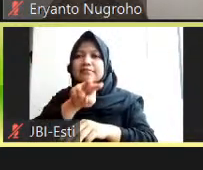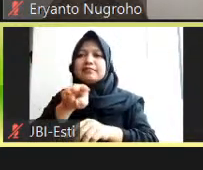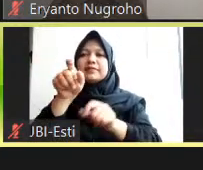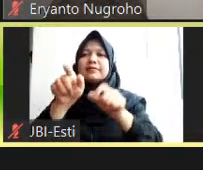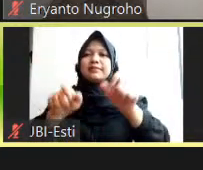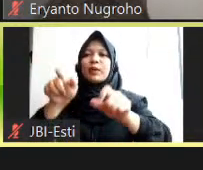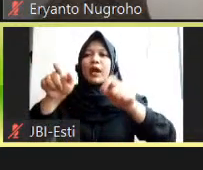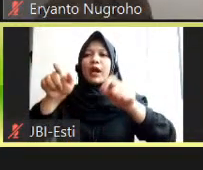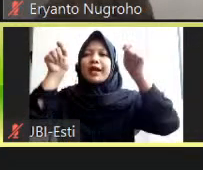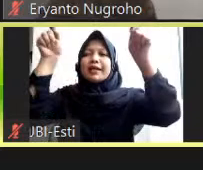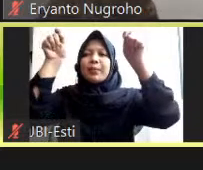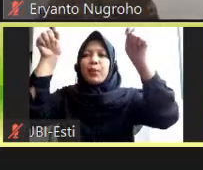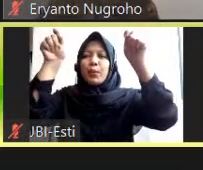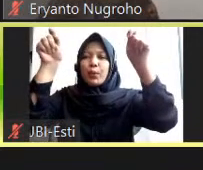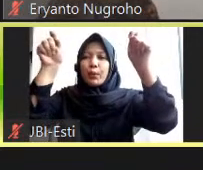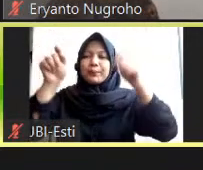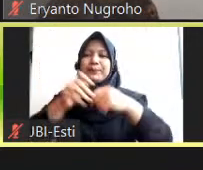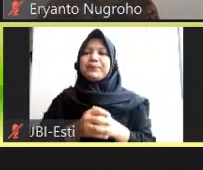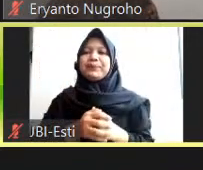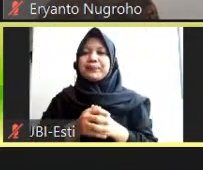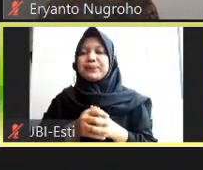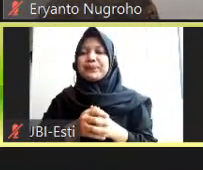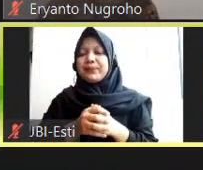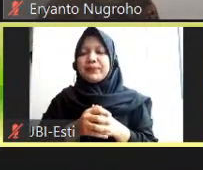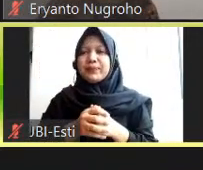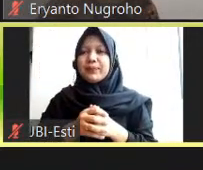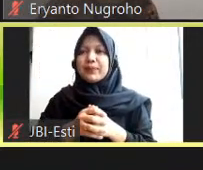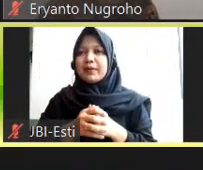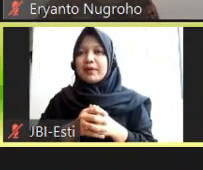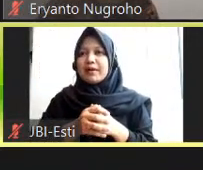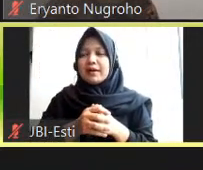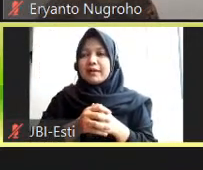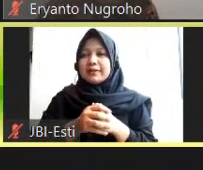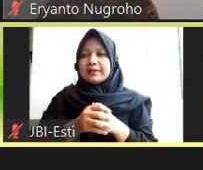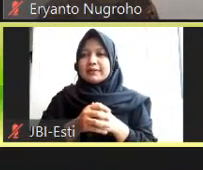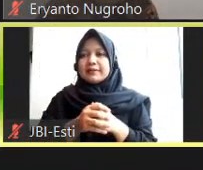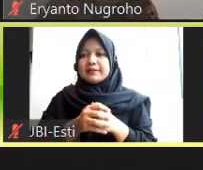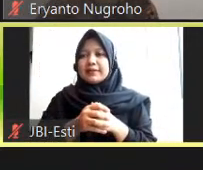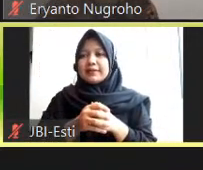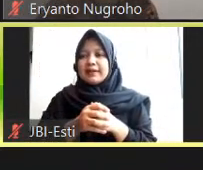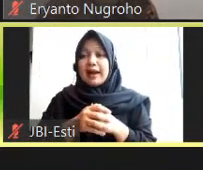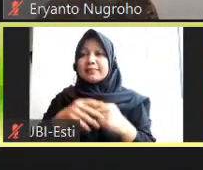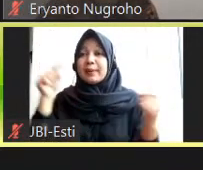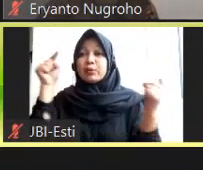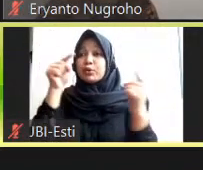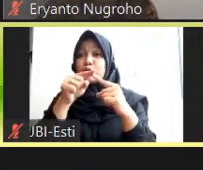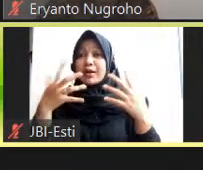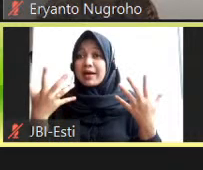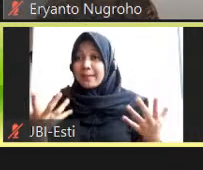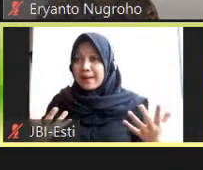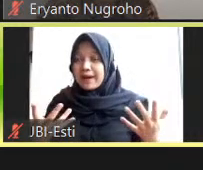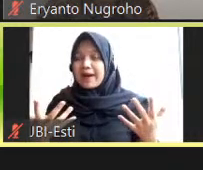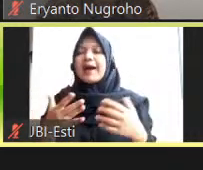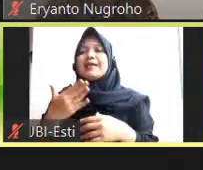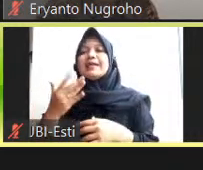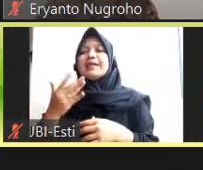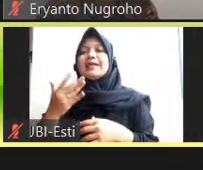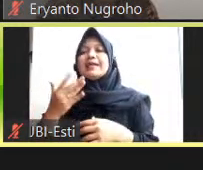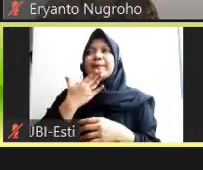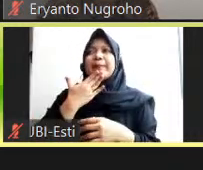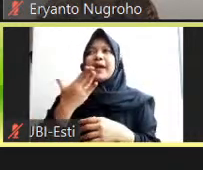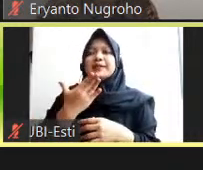sampai ke lokasi posko medis. Untuk apa kita melakukan hal tersebut? Biasanya banyak juga